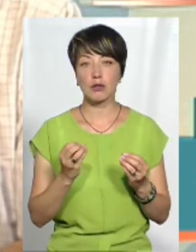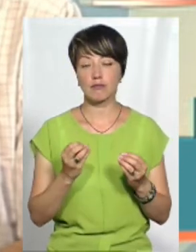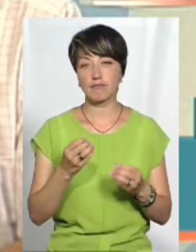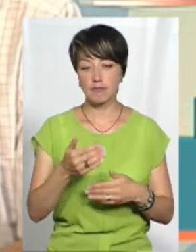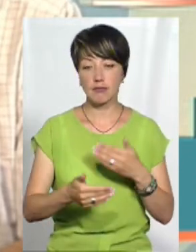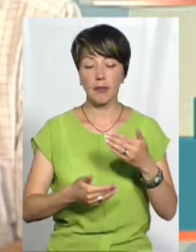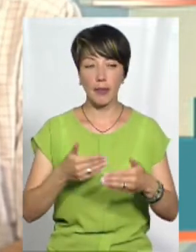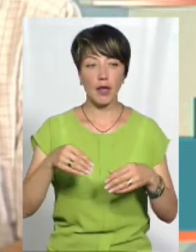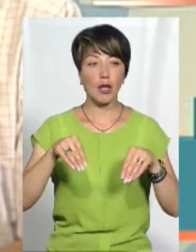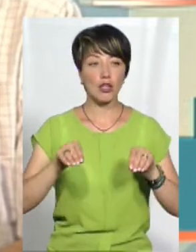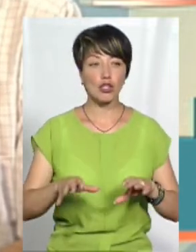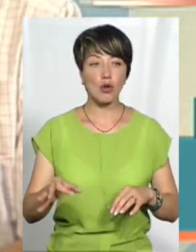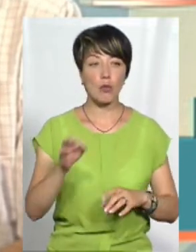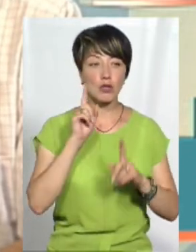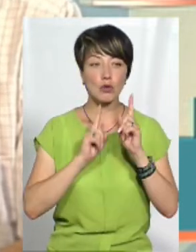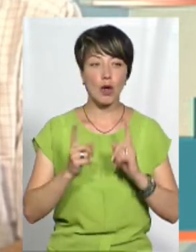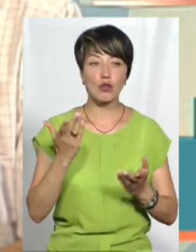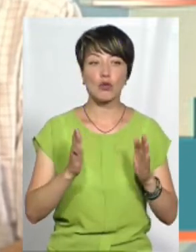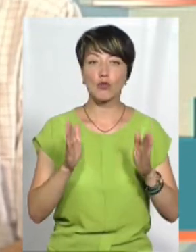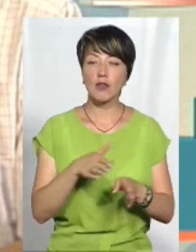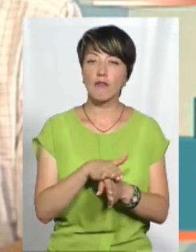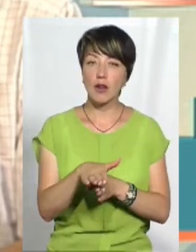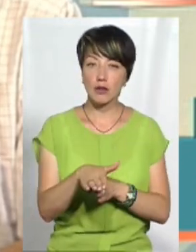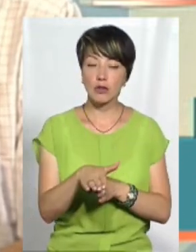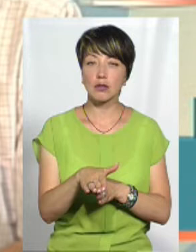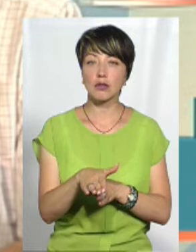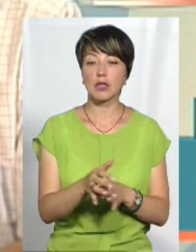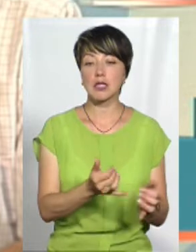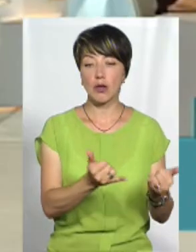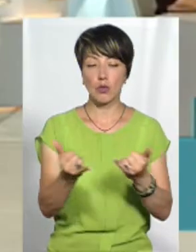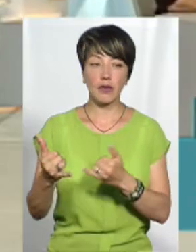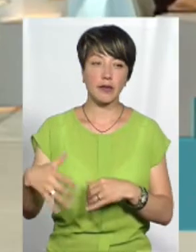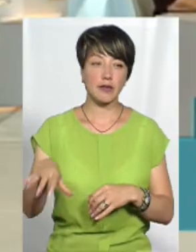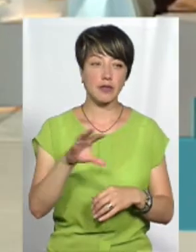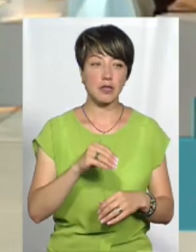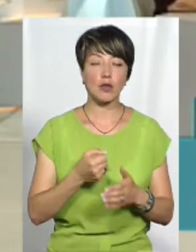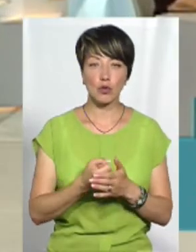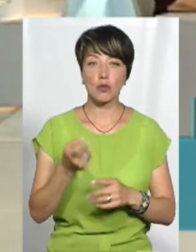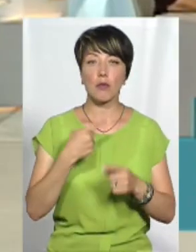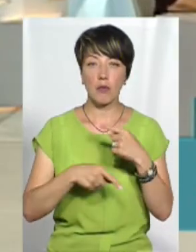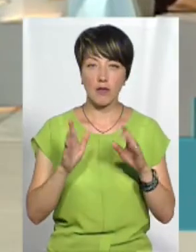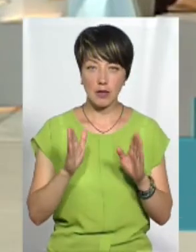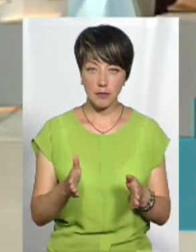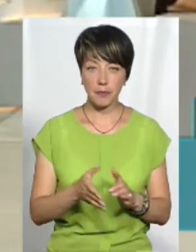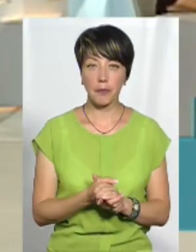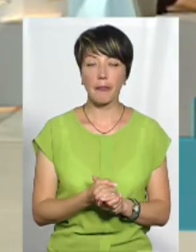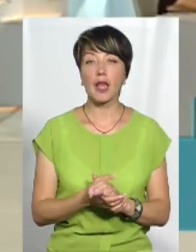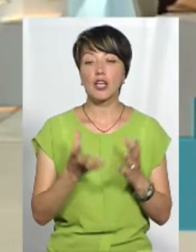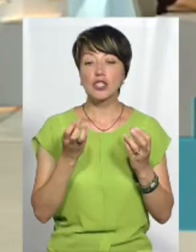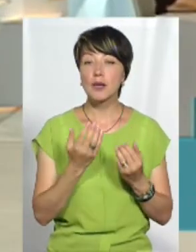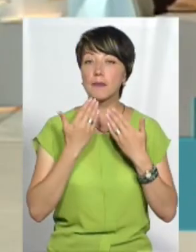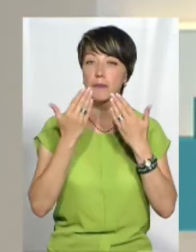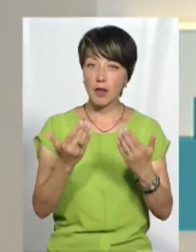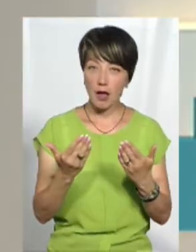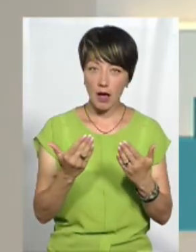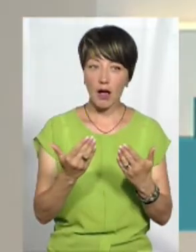Рішення обласної ради, якщо воно буде виконано, воно задовільнить всіх. До цього ми ще повернемось, а перед тим я хотів би запитати.